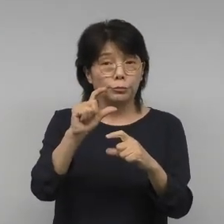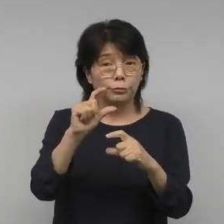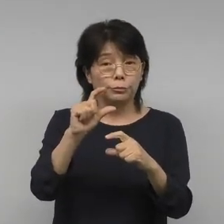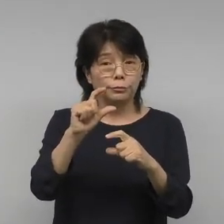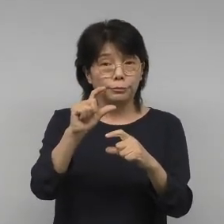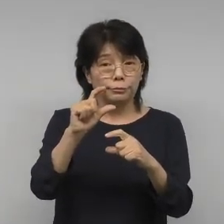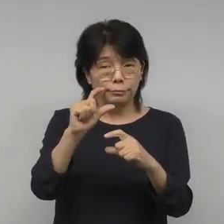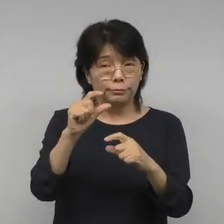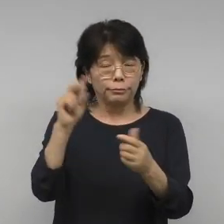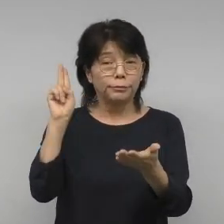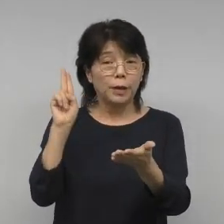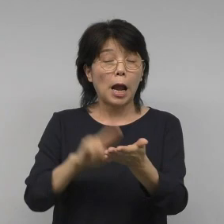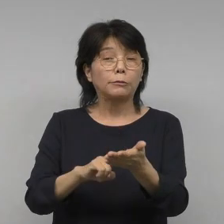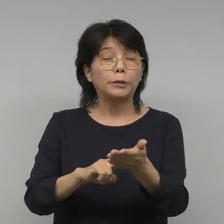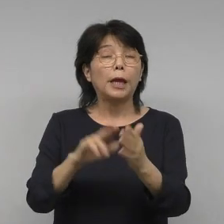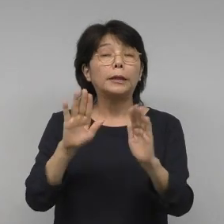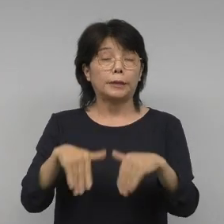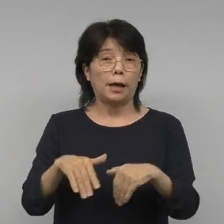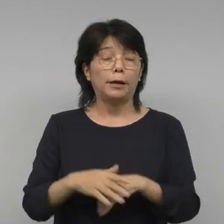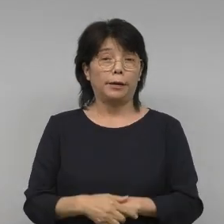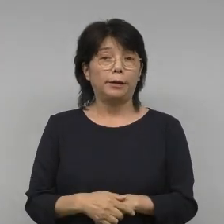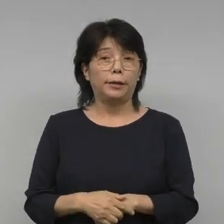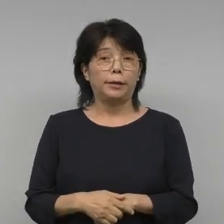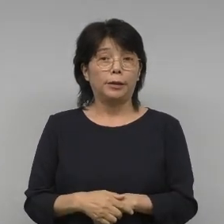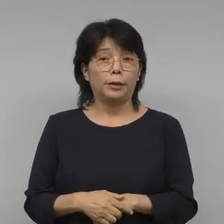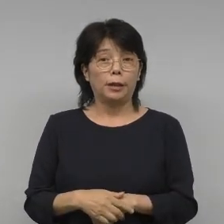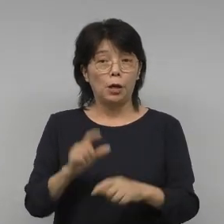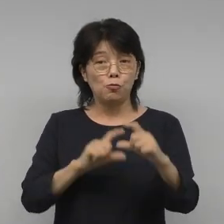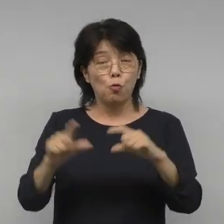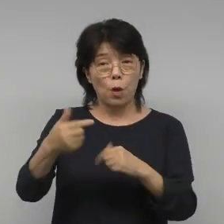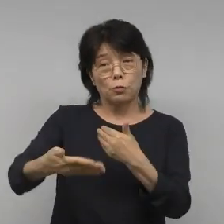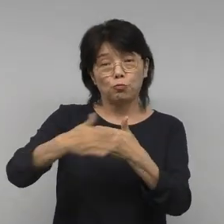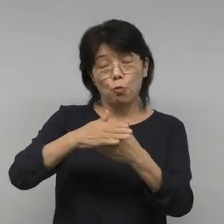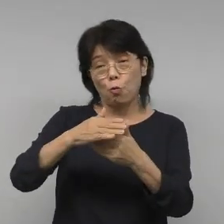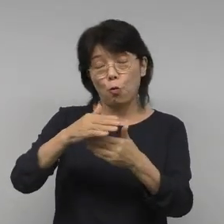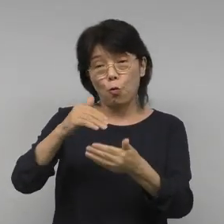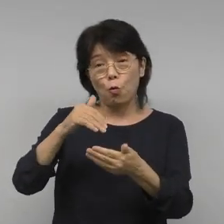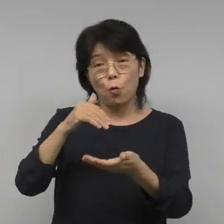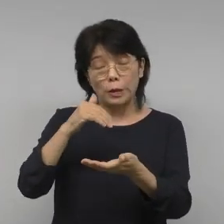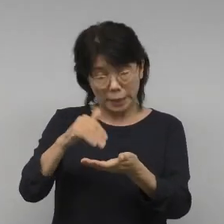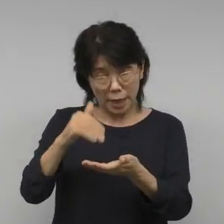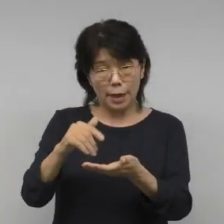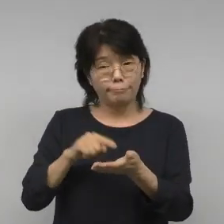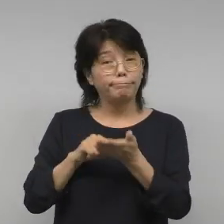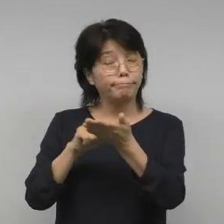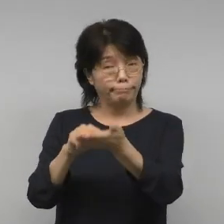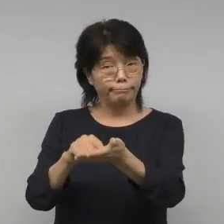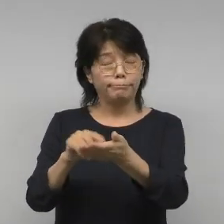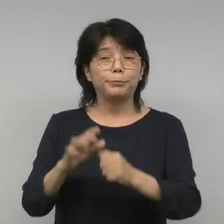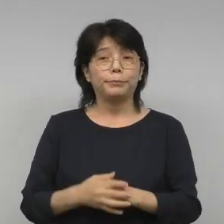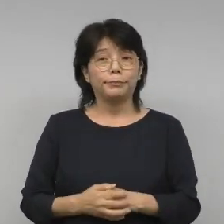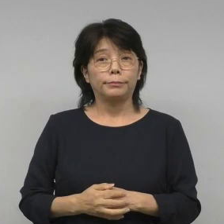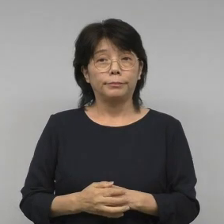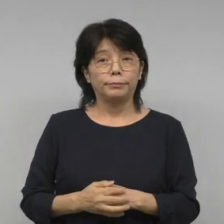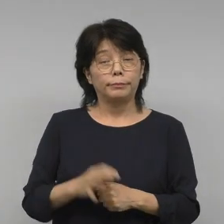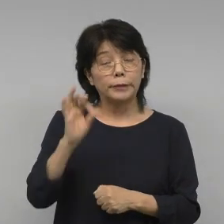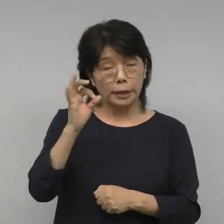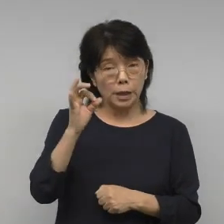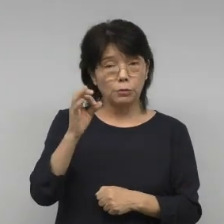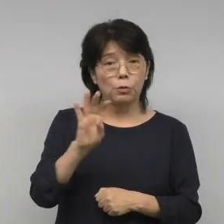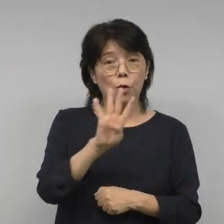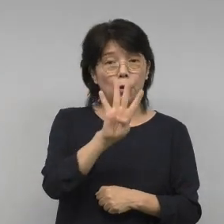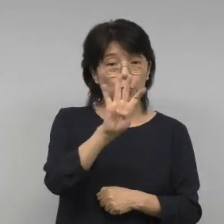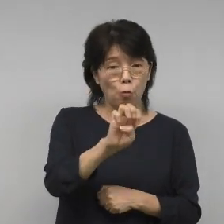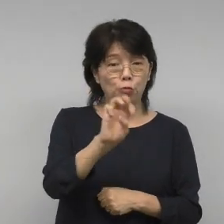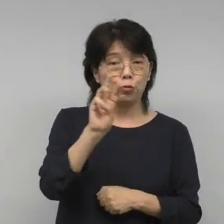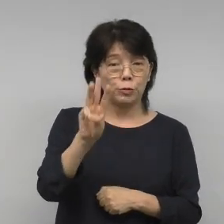が確定しましたので、増額補正するものです。増額の金額は43